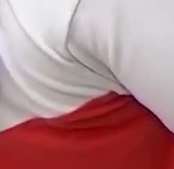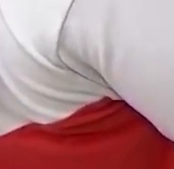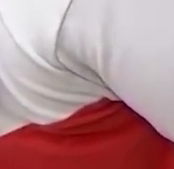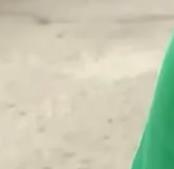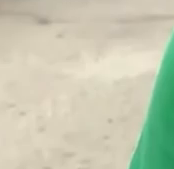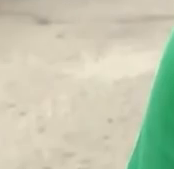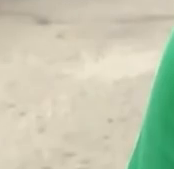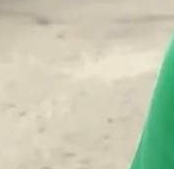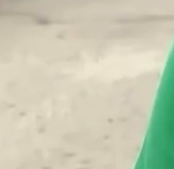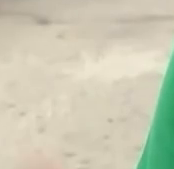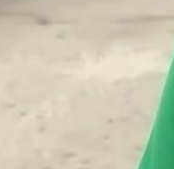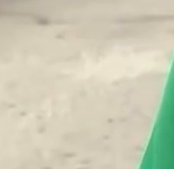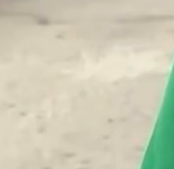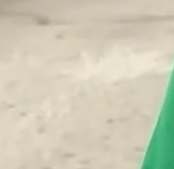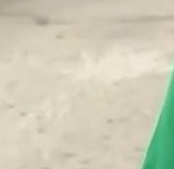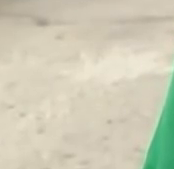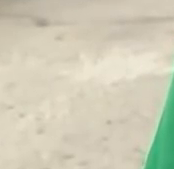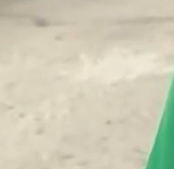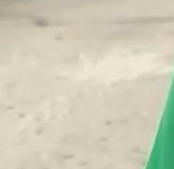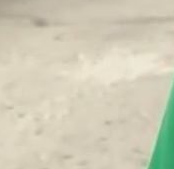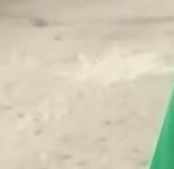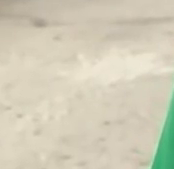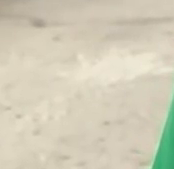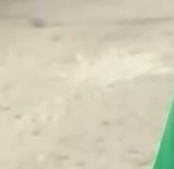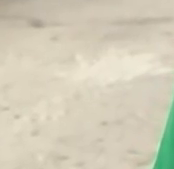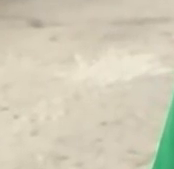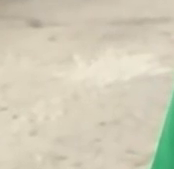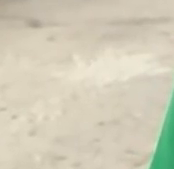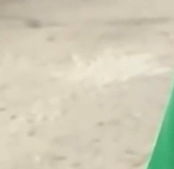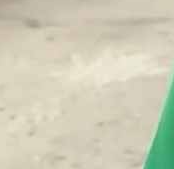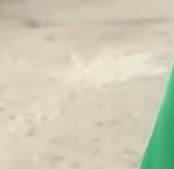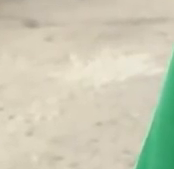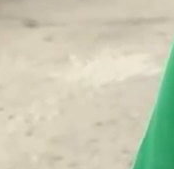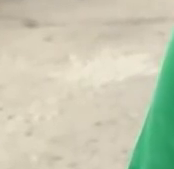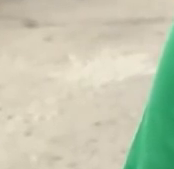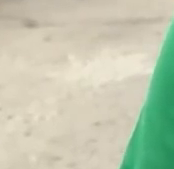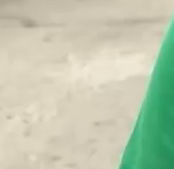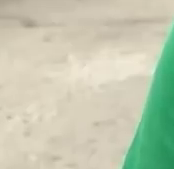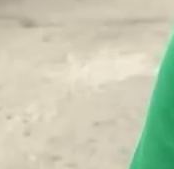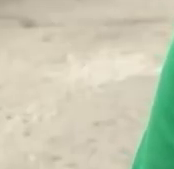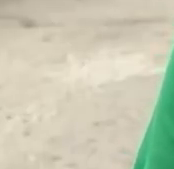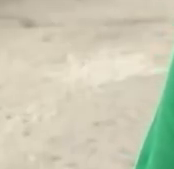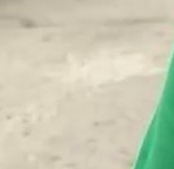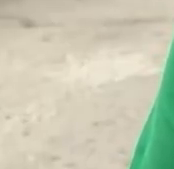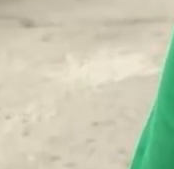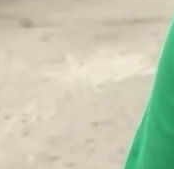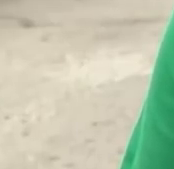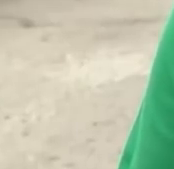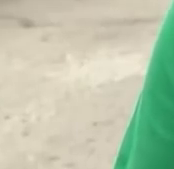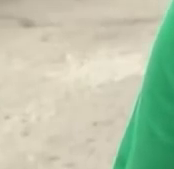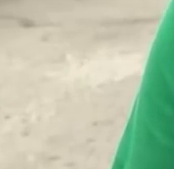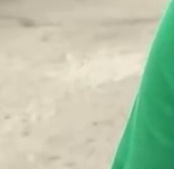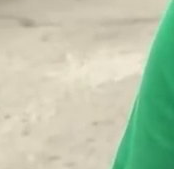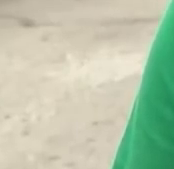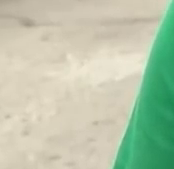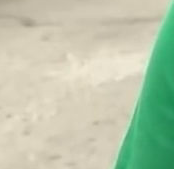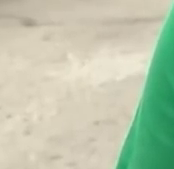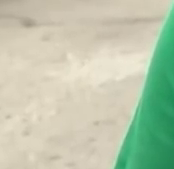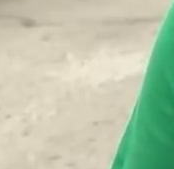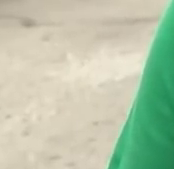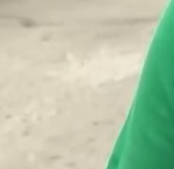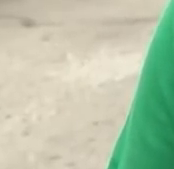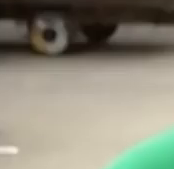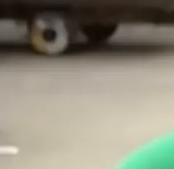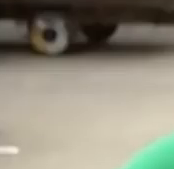COVID-19. Nako, tatlong beses na ako nagka-COVID. Pati po kayo. Oo, pati anak ko